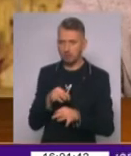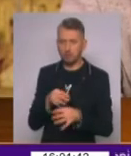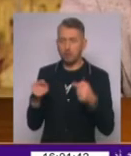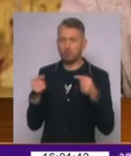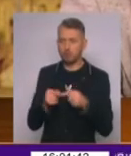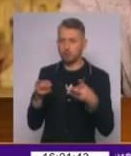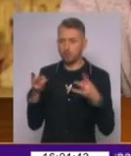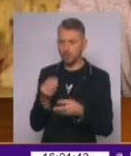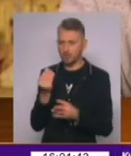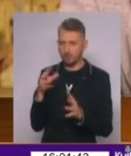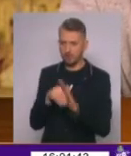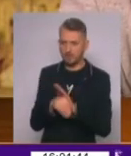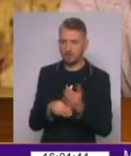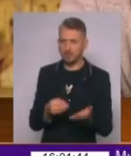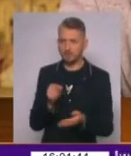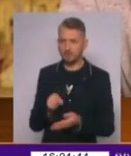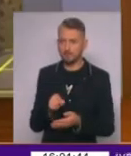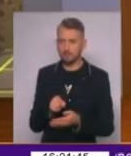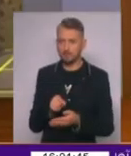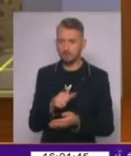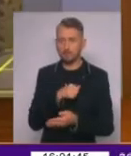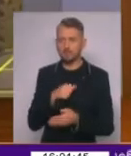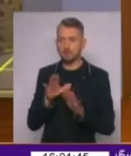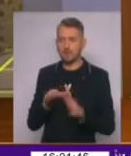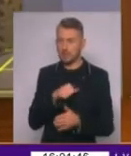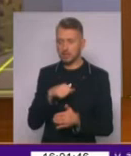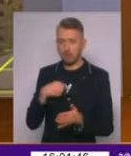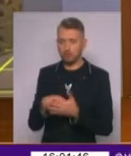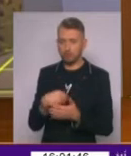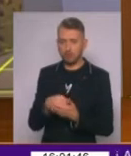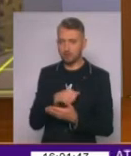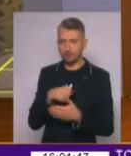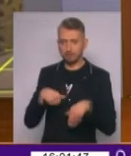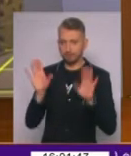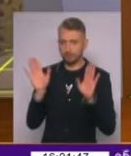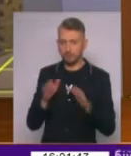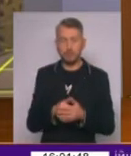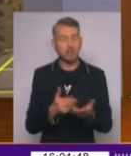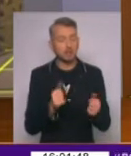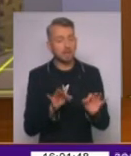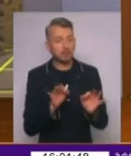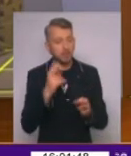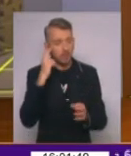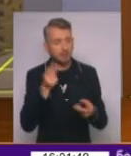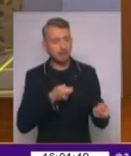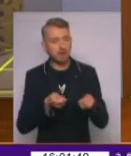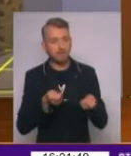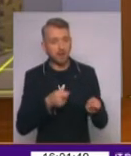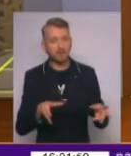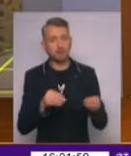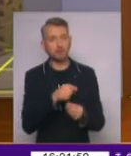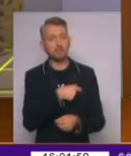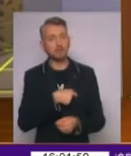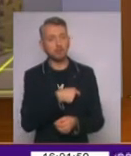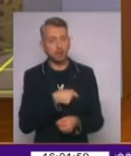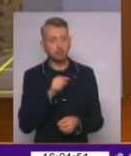вже необхідні інвестиції. Тобто тут сам тільки бюджет точно не потягне. Звичайно. Київська влада разом з